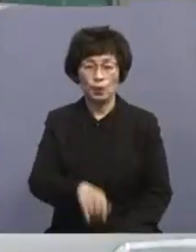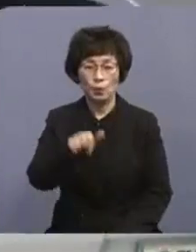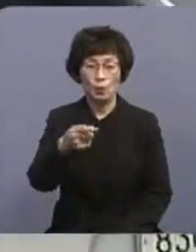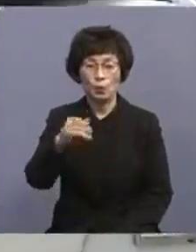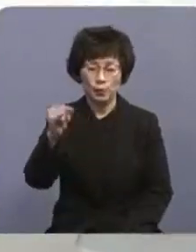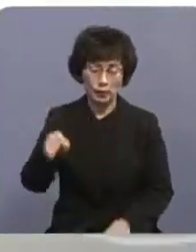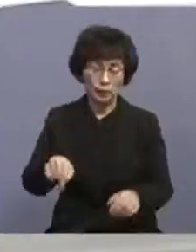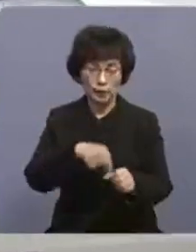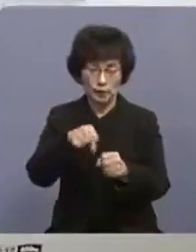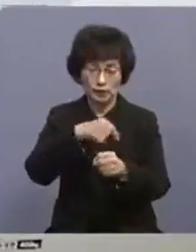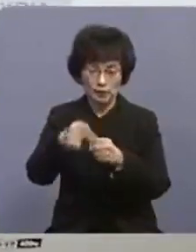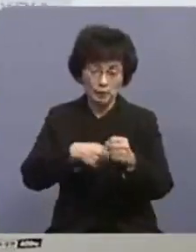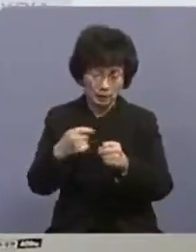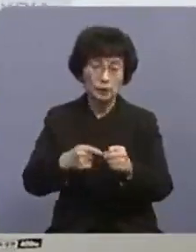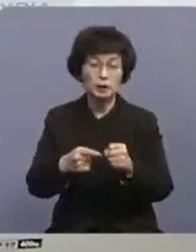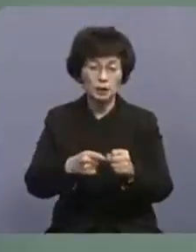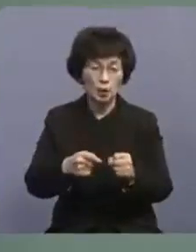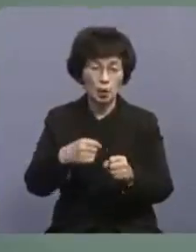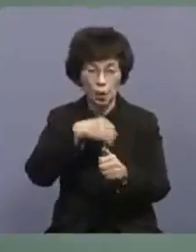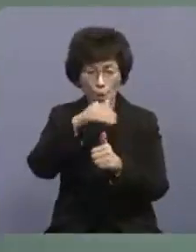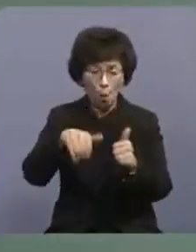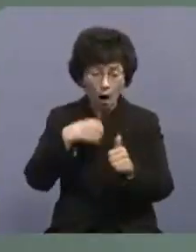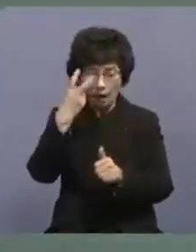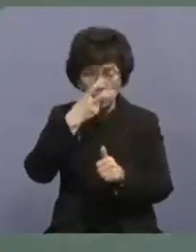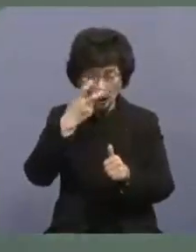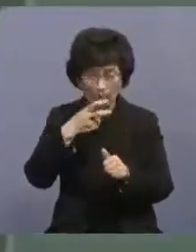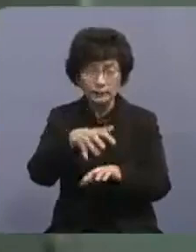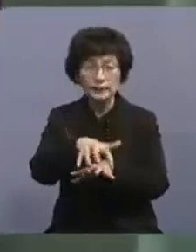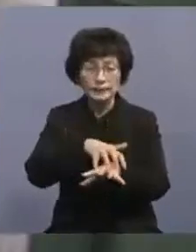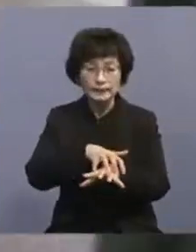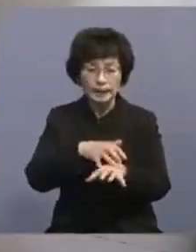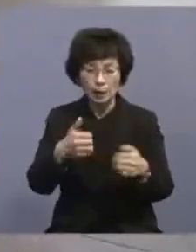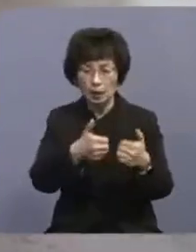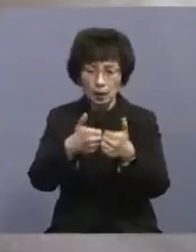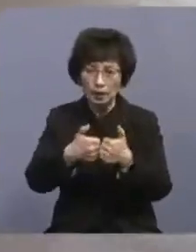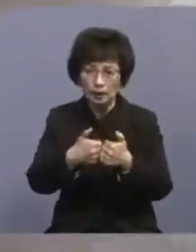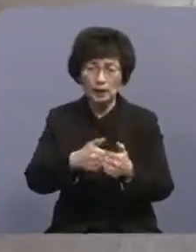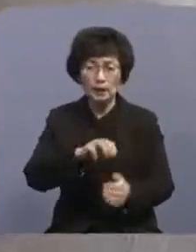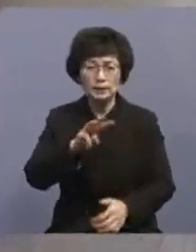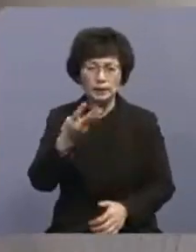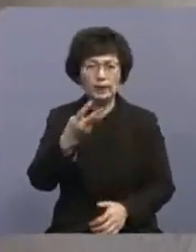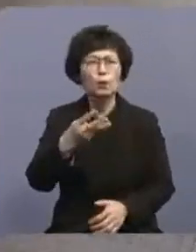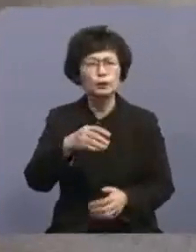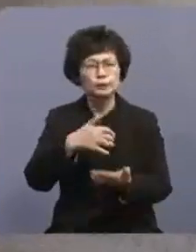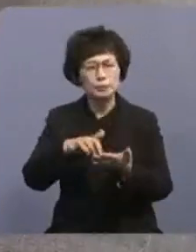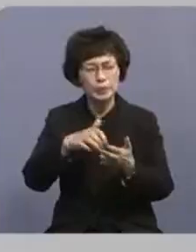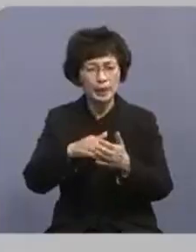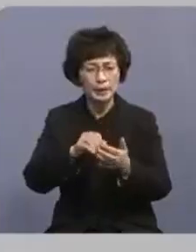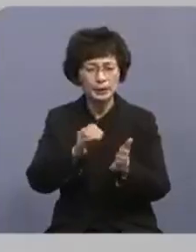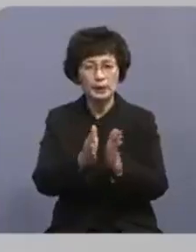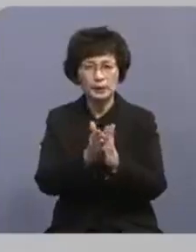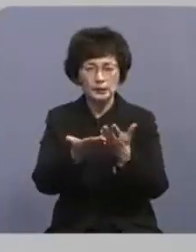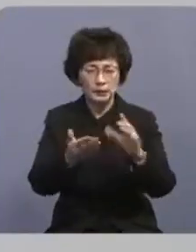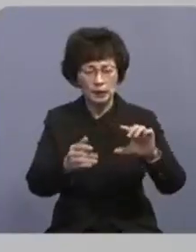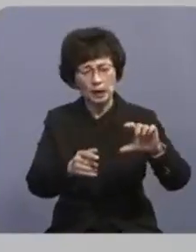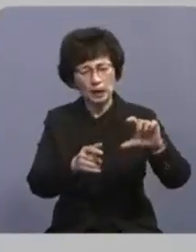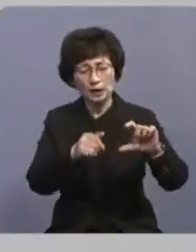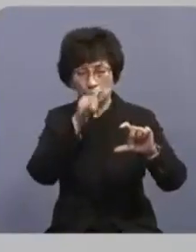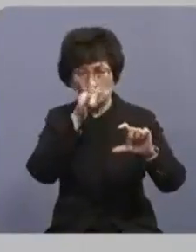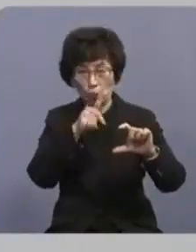고리원전 인근에 고기 민간 환경감시기구 회의실에 350쪽 분량의 책 한 권위에 놓여